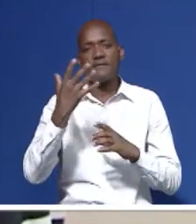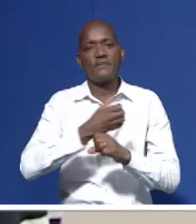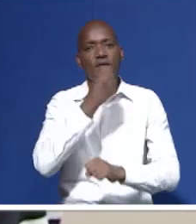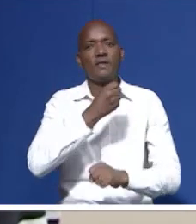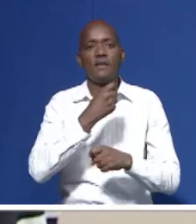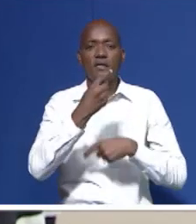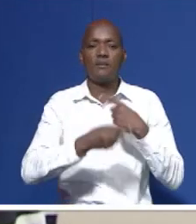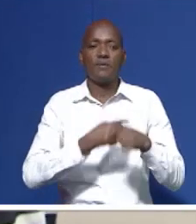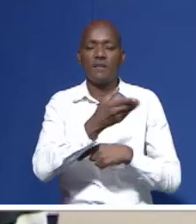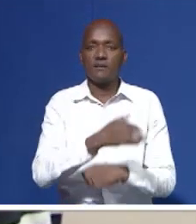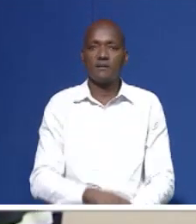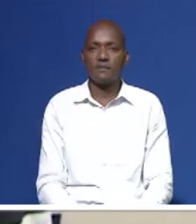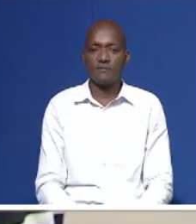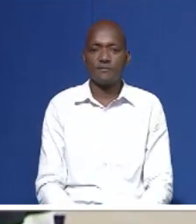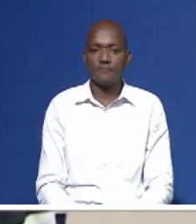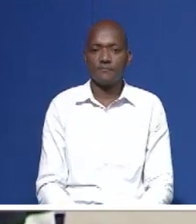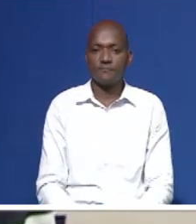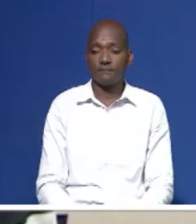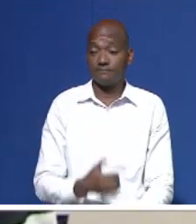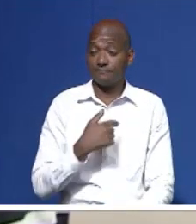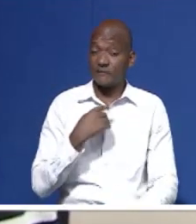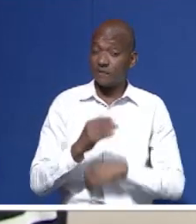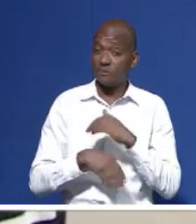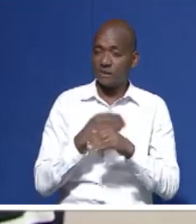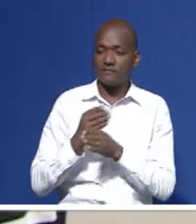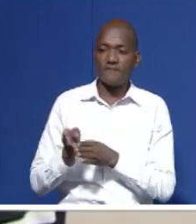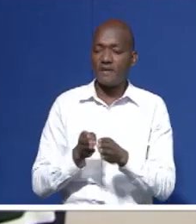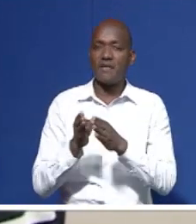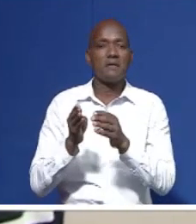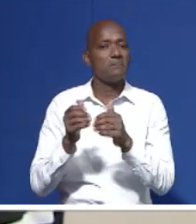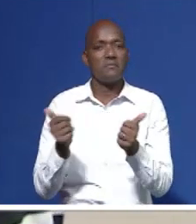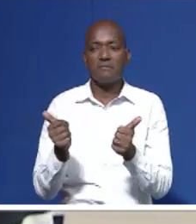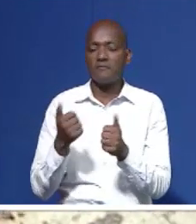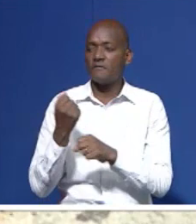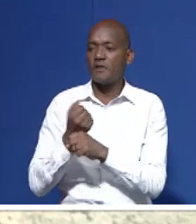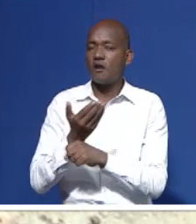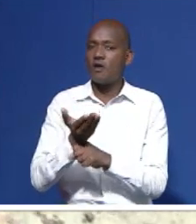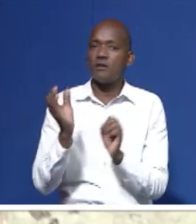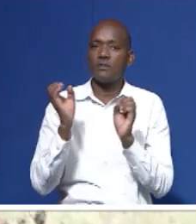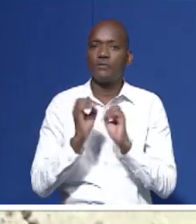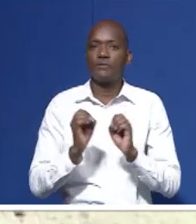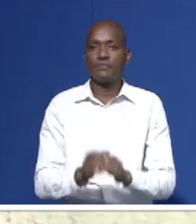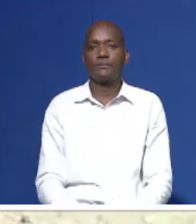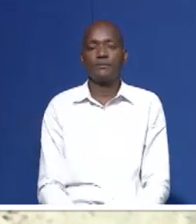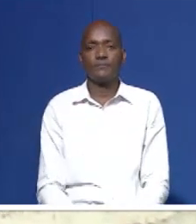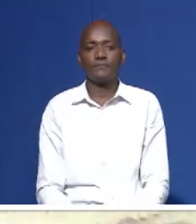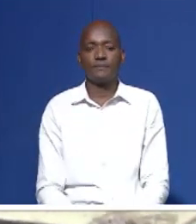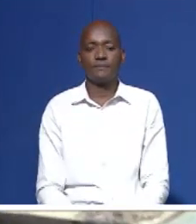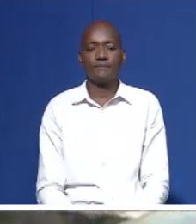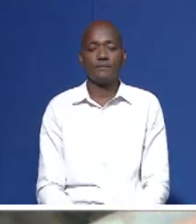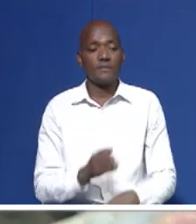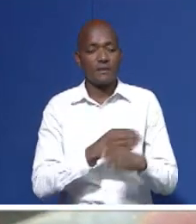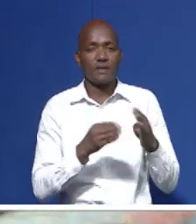uliobakia ni wa mfereji. Na mfereji wetu mpaka sasa hivi haujafanyika lolote. Miundombinu hii iliyojengwa